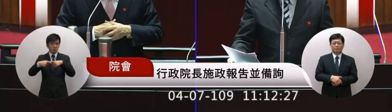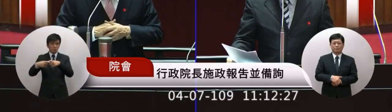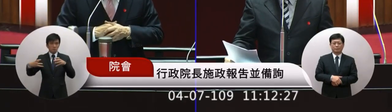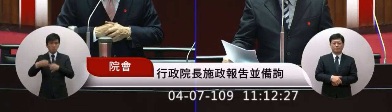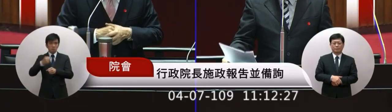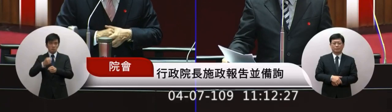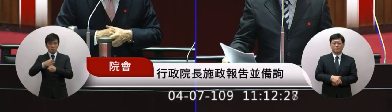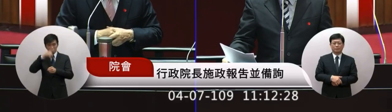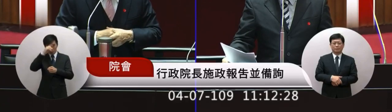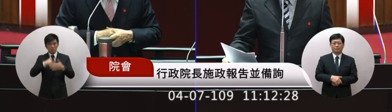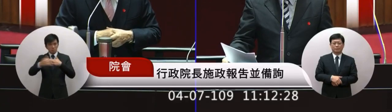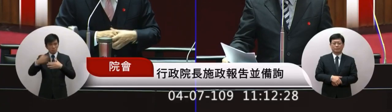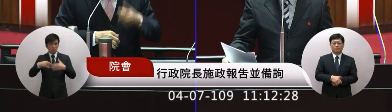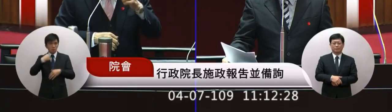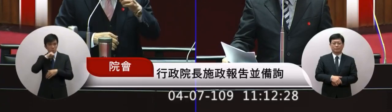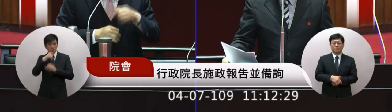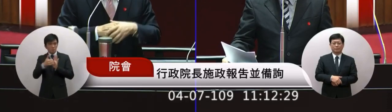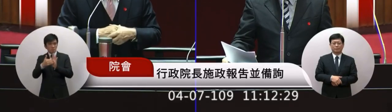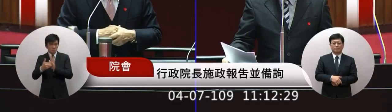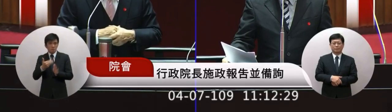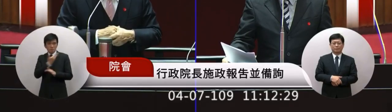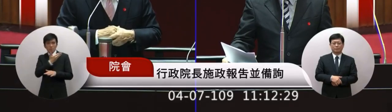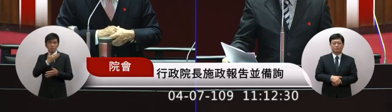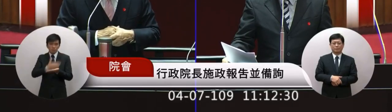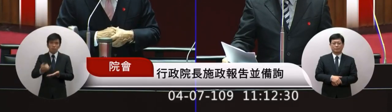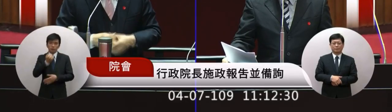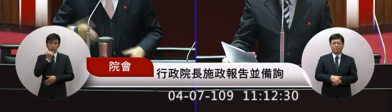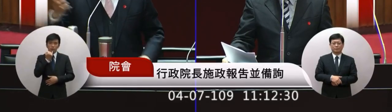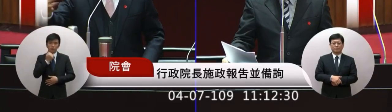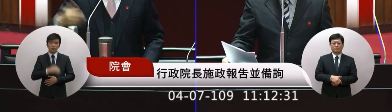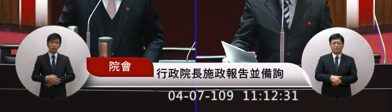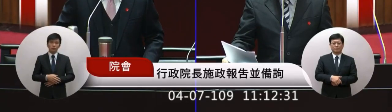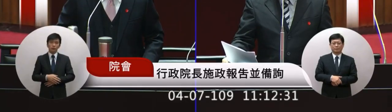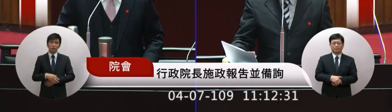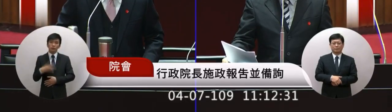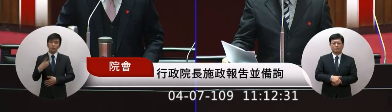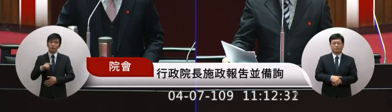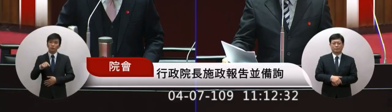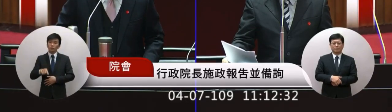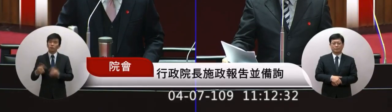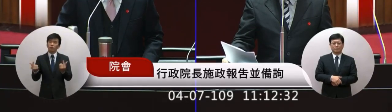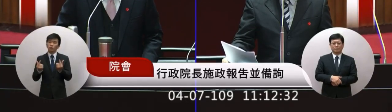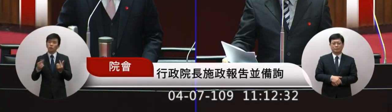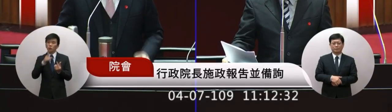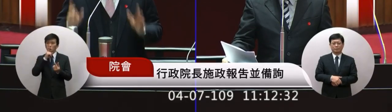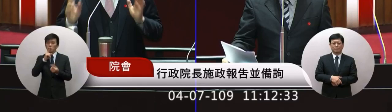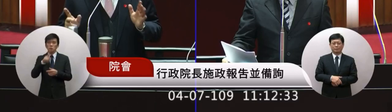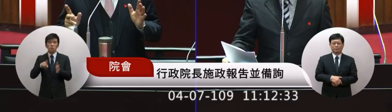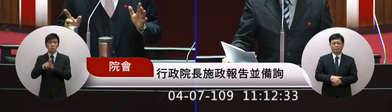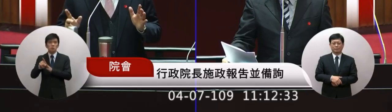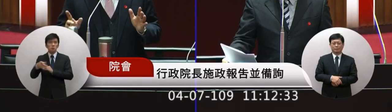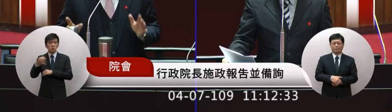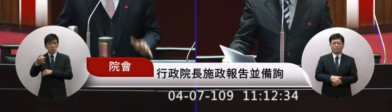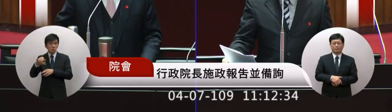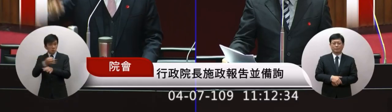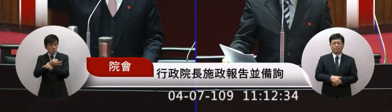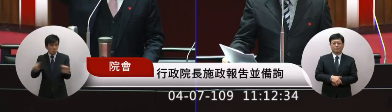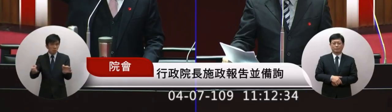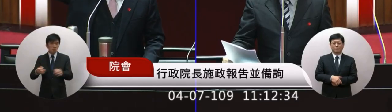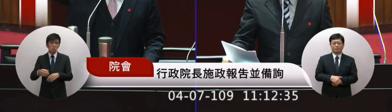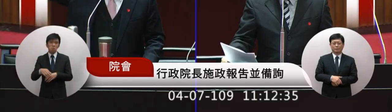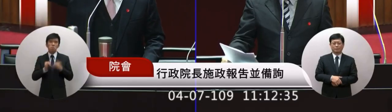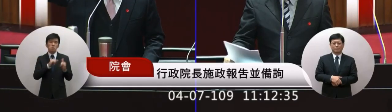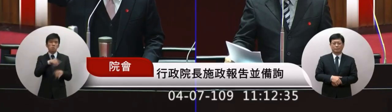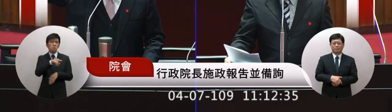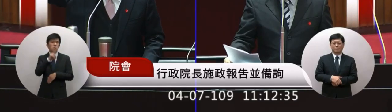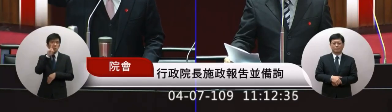来让台湾度过这个难关。至于委员所指教说，有没有发放现金？有很多人以为说